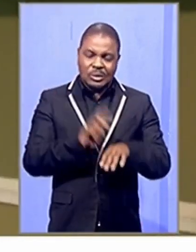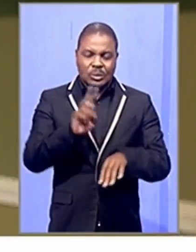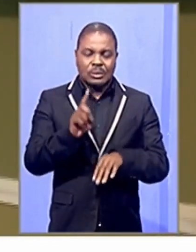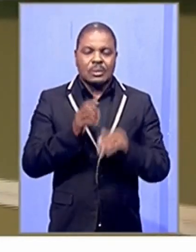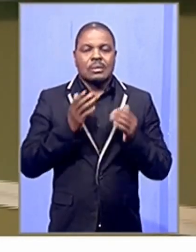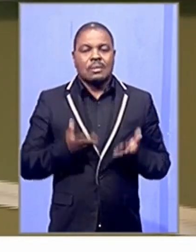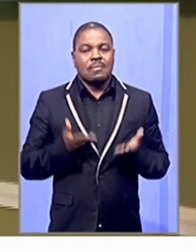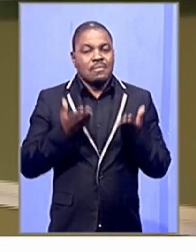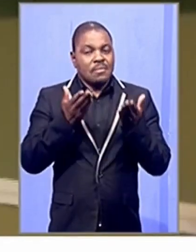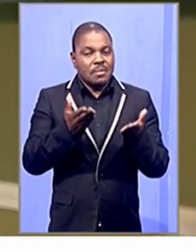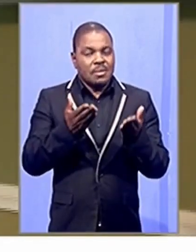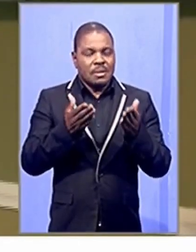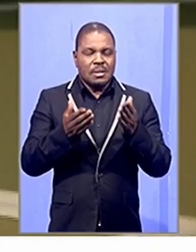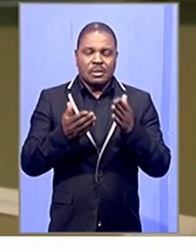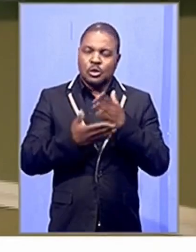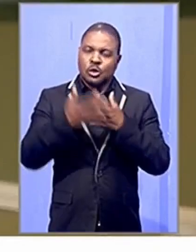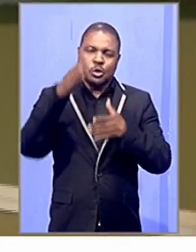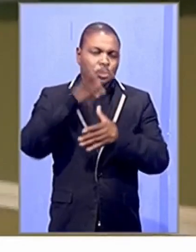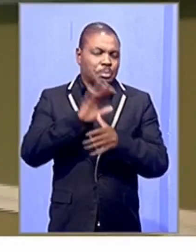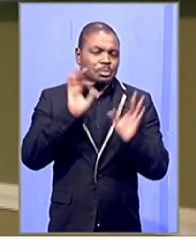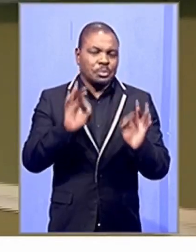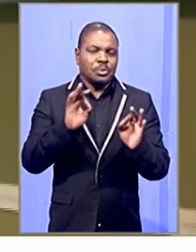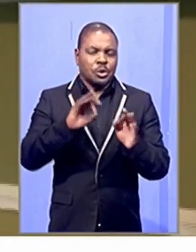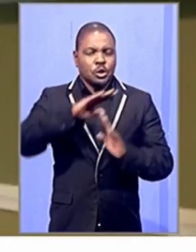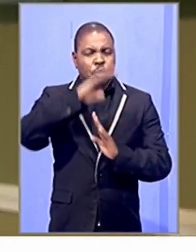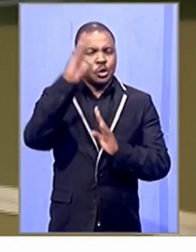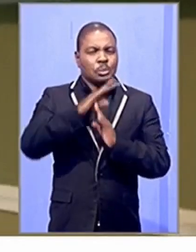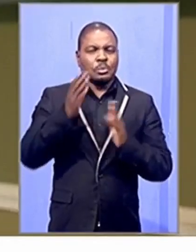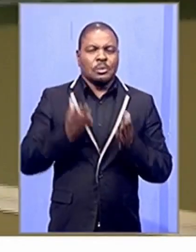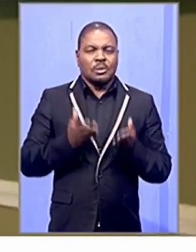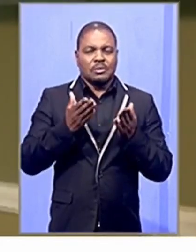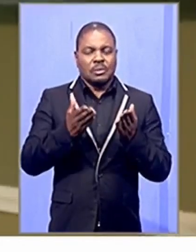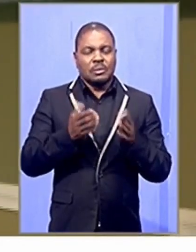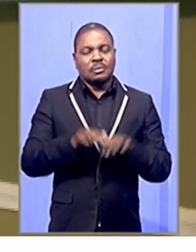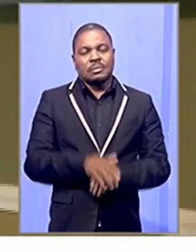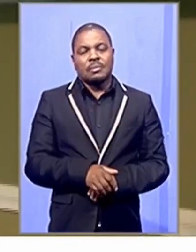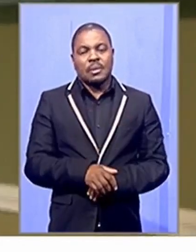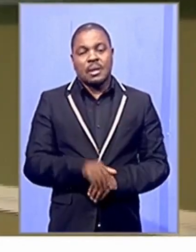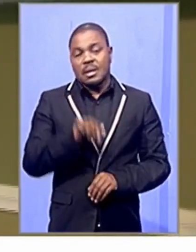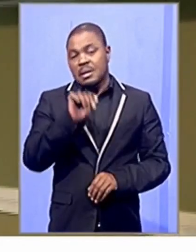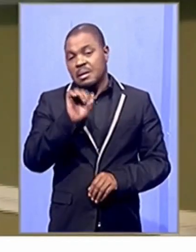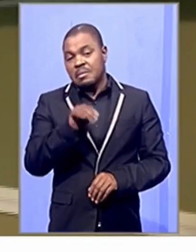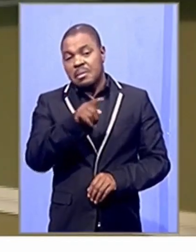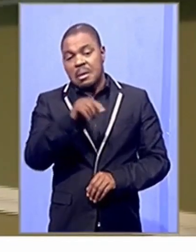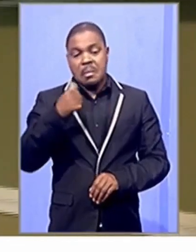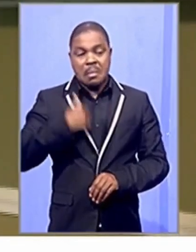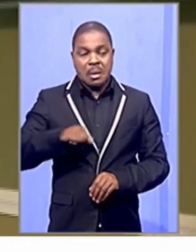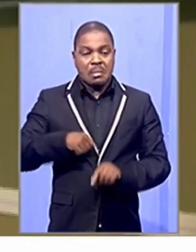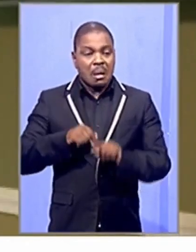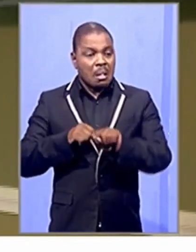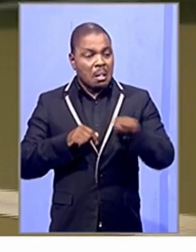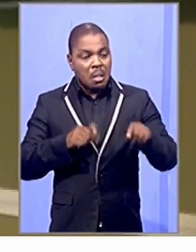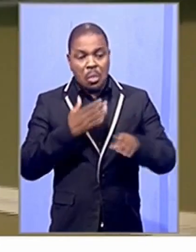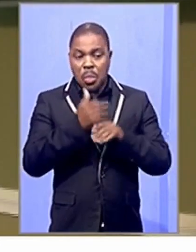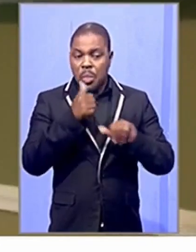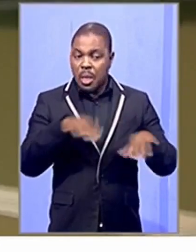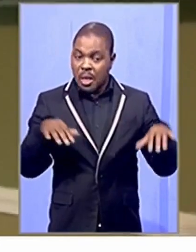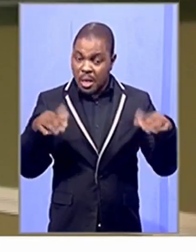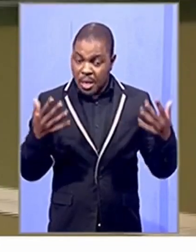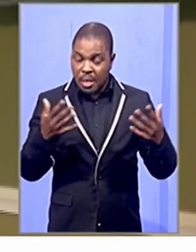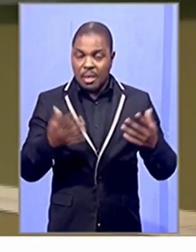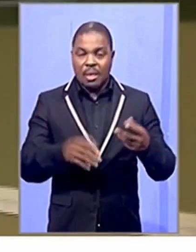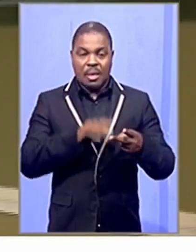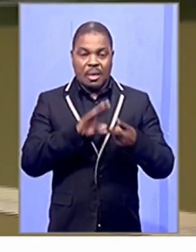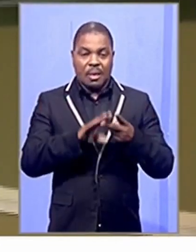ke ditshebeletso tsa mantlha ha hona ntho engwe batho ba rona ba etsang. Me ha bo masepala ba rona ba sa sebetse